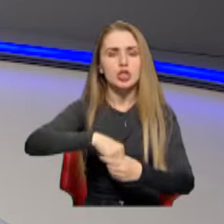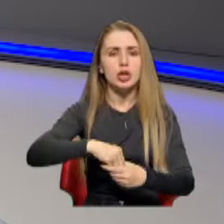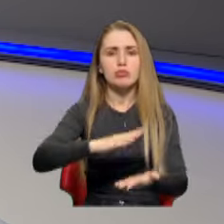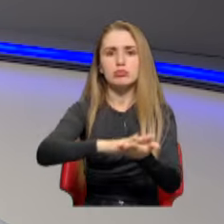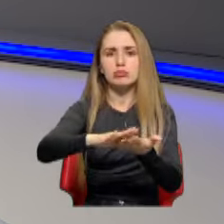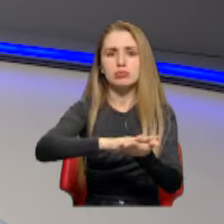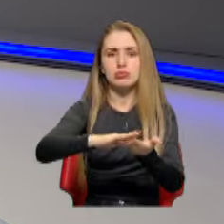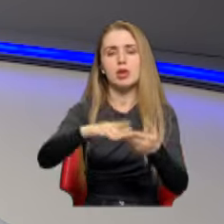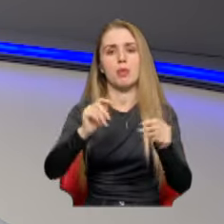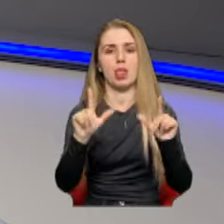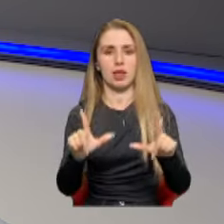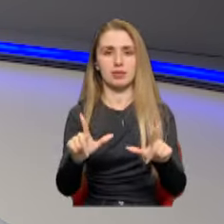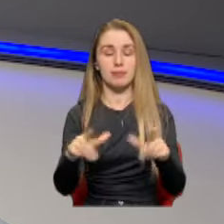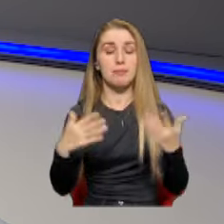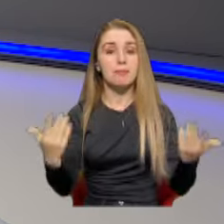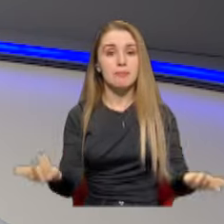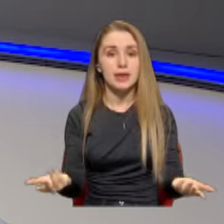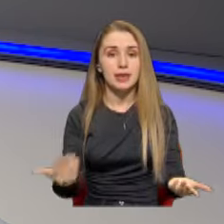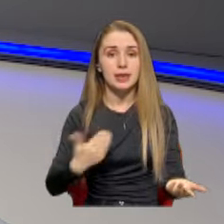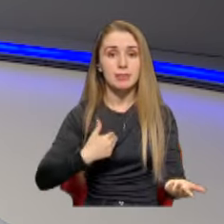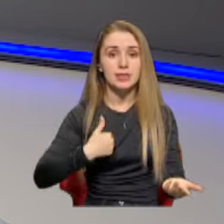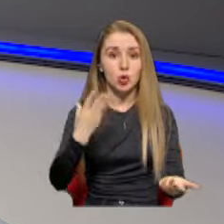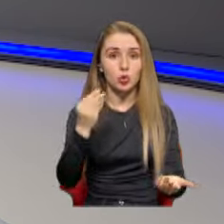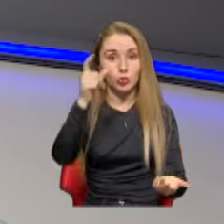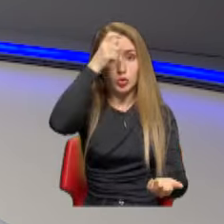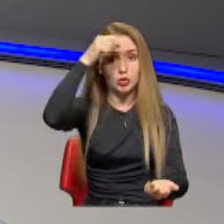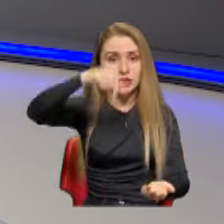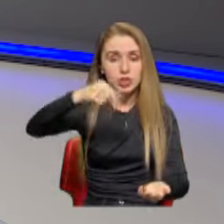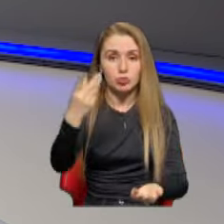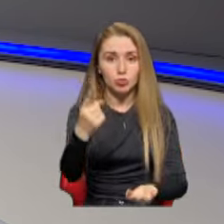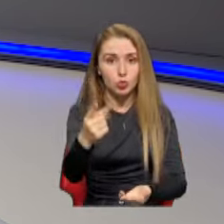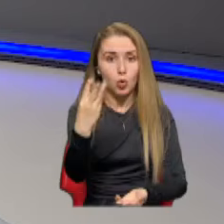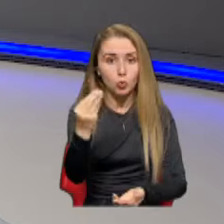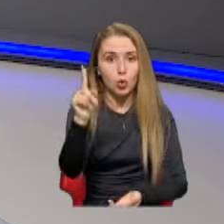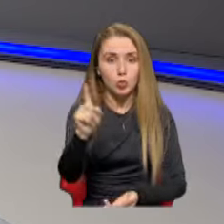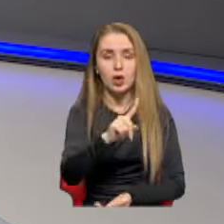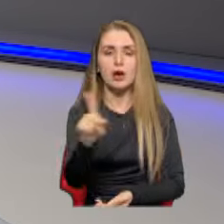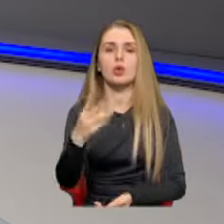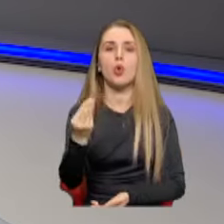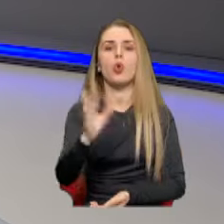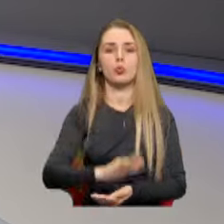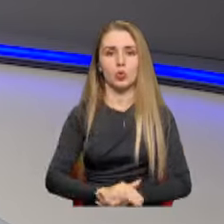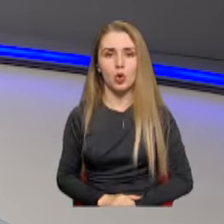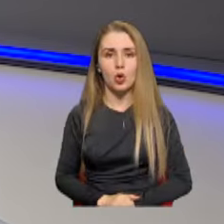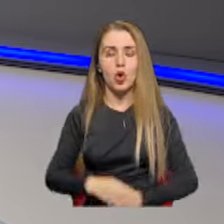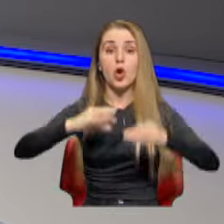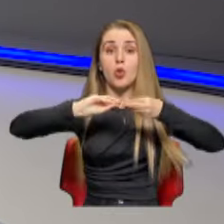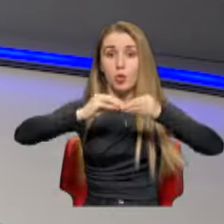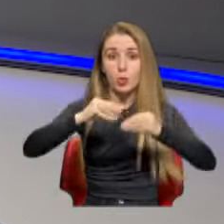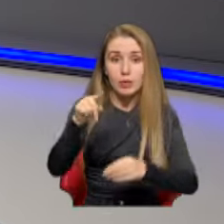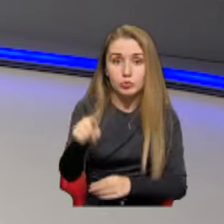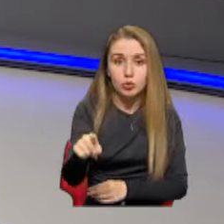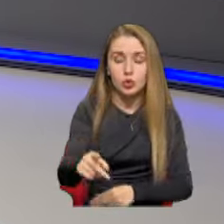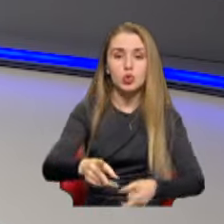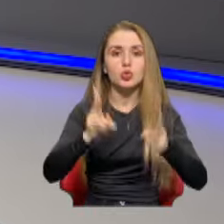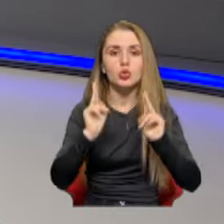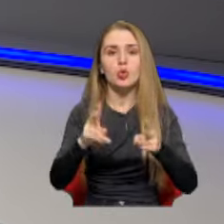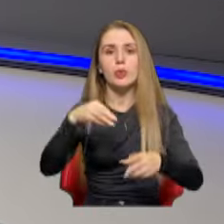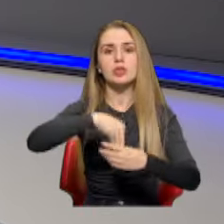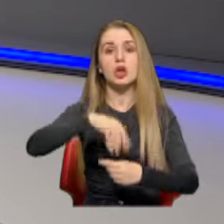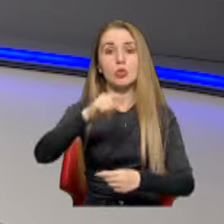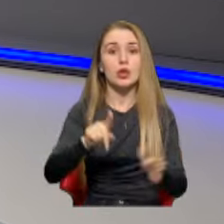şekilde işlemesi lazım. Peki bizde işliyor mu, Türkiye'de işliyor mu? Hayır, işlemiyor. Zaten sorunumuz bu. Normalleşmek